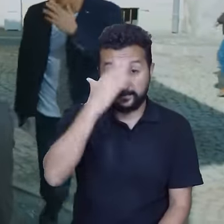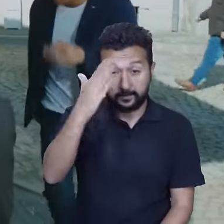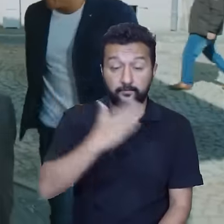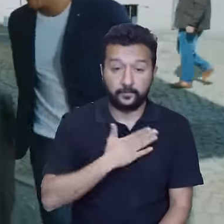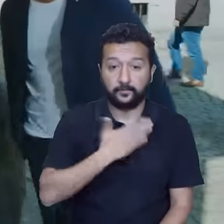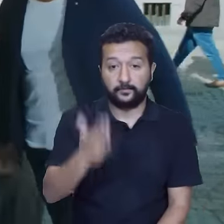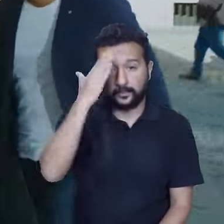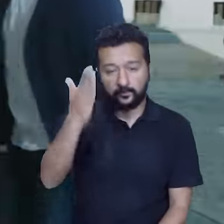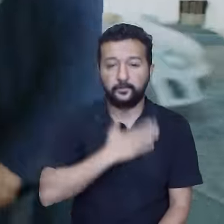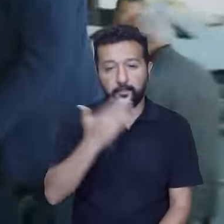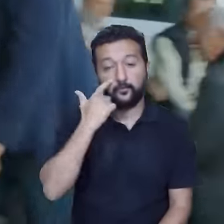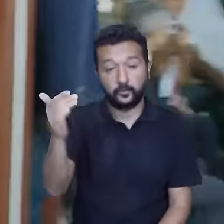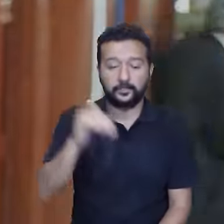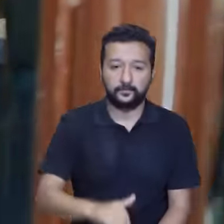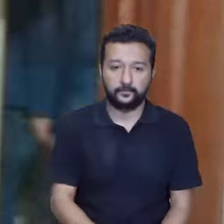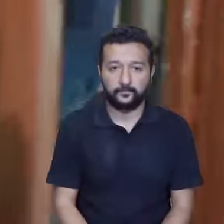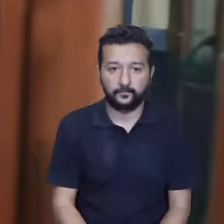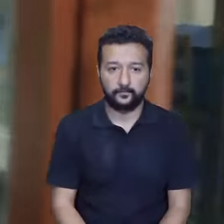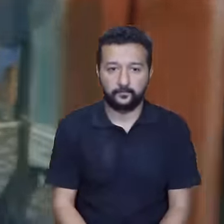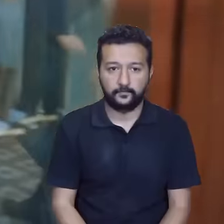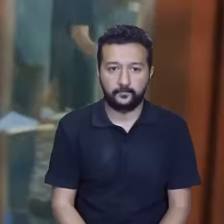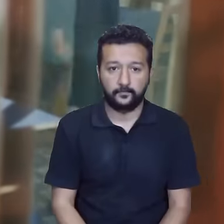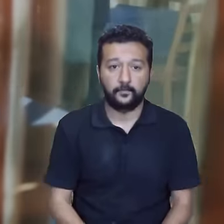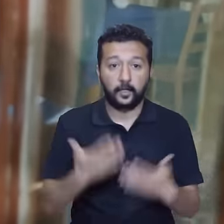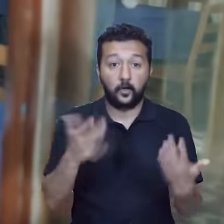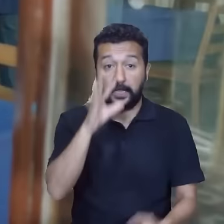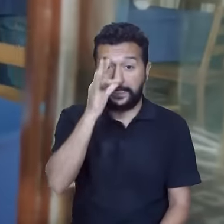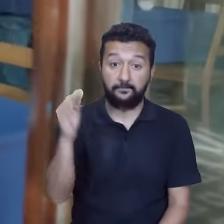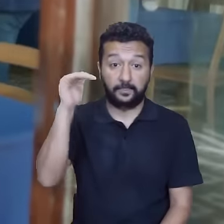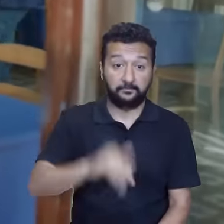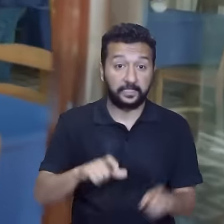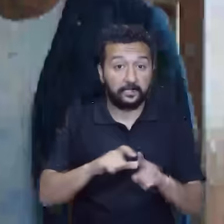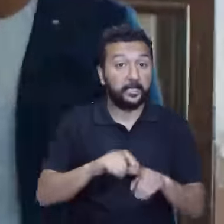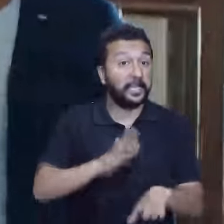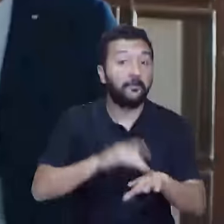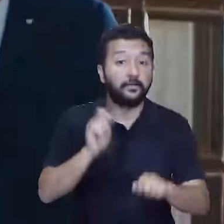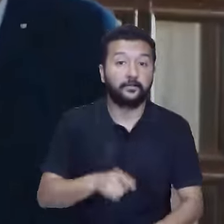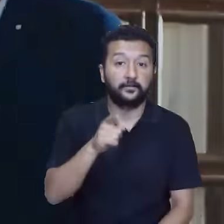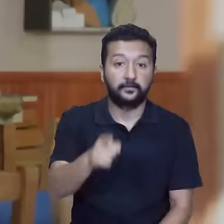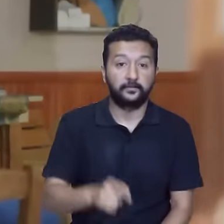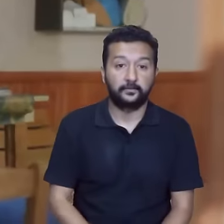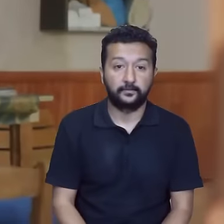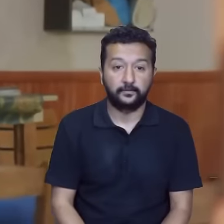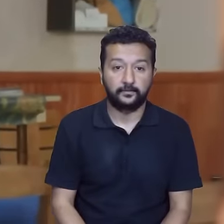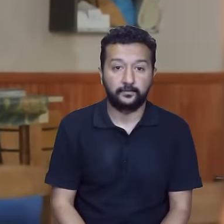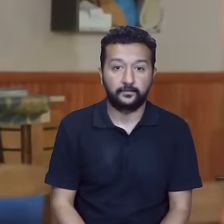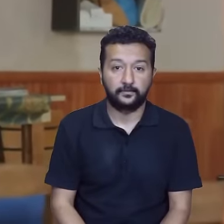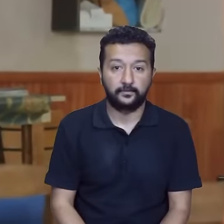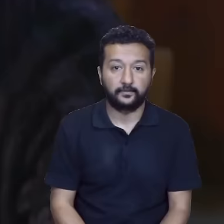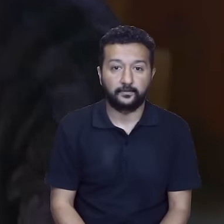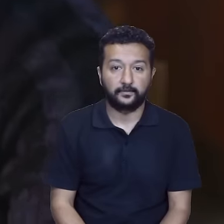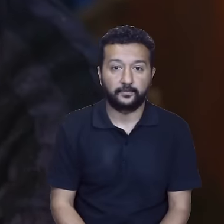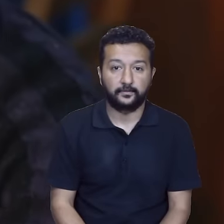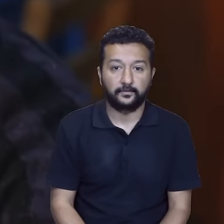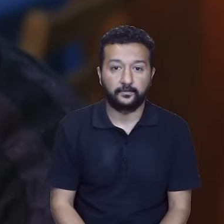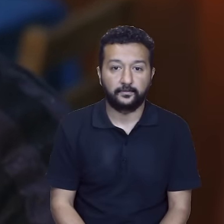selamünaleyküm. Kahveye girdi. Oo, kimler gelmiş damat, ne haber? Halit masadan başını